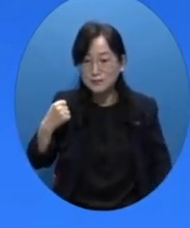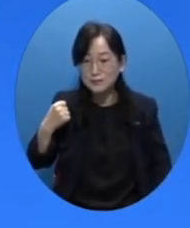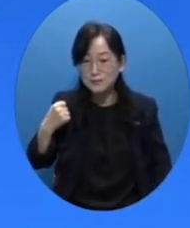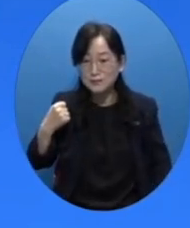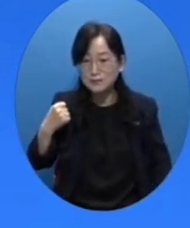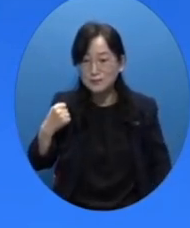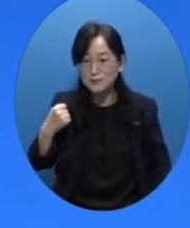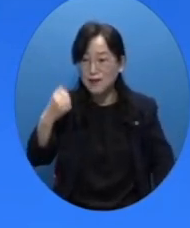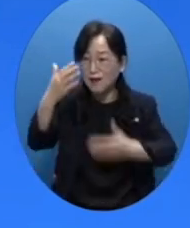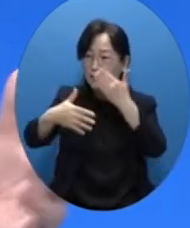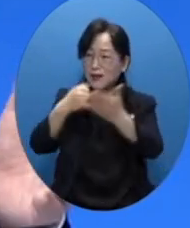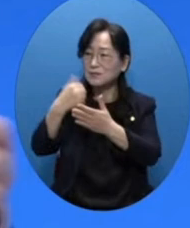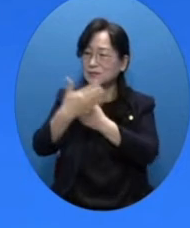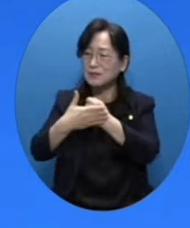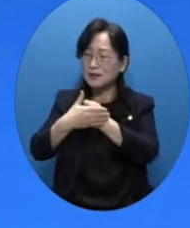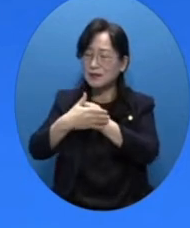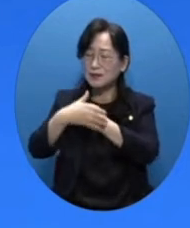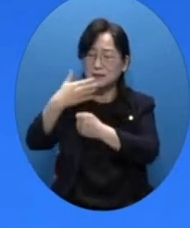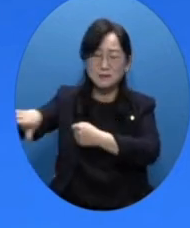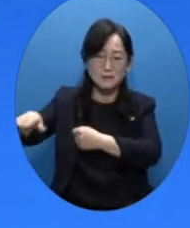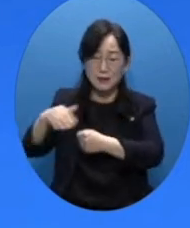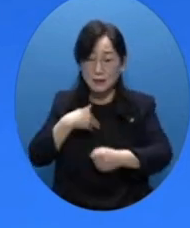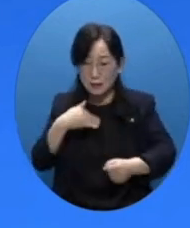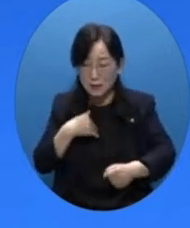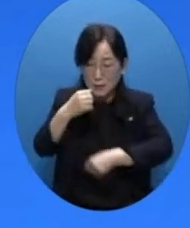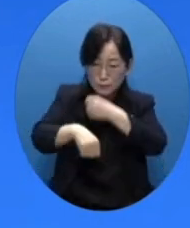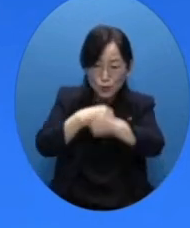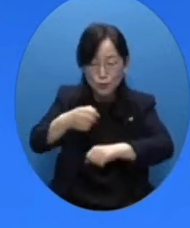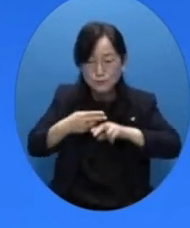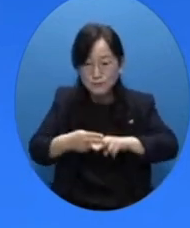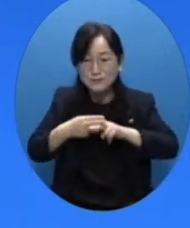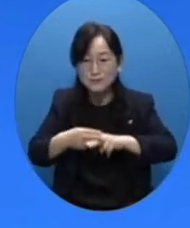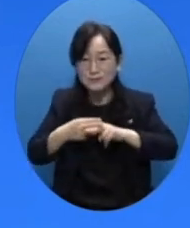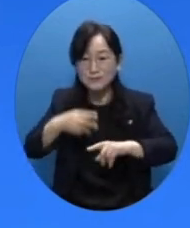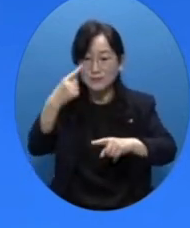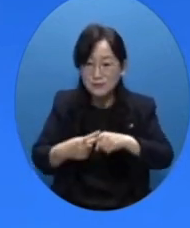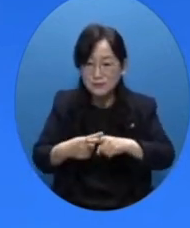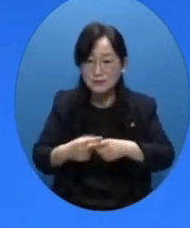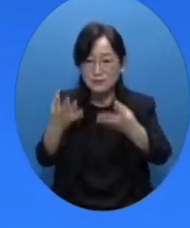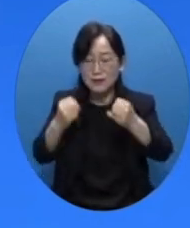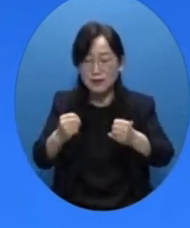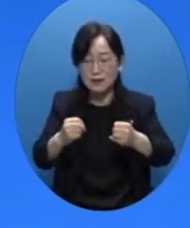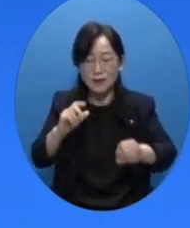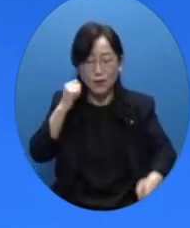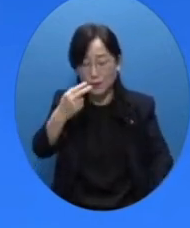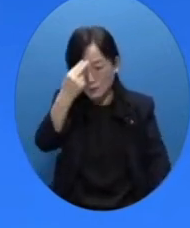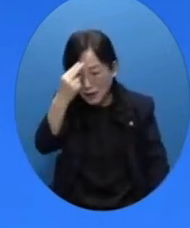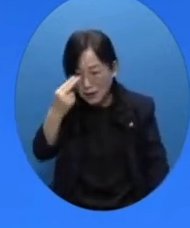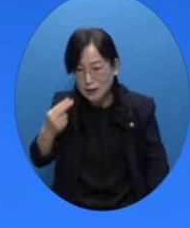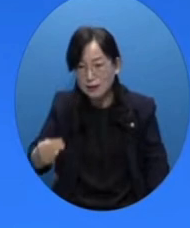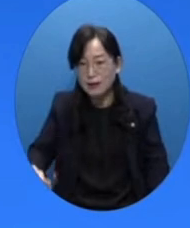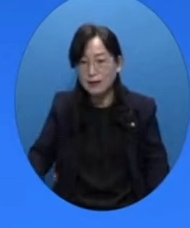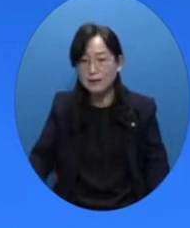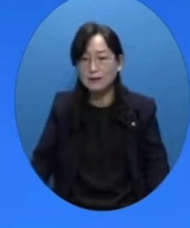은혜를 저버리고 내 만들어 살아가다가 빠른 문제 얼음을 타게 되는 것입니다